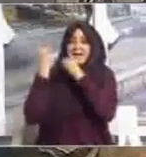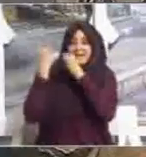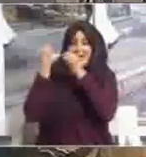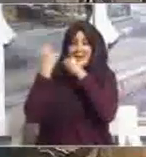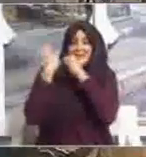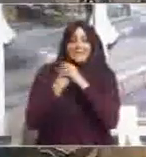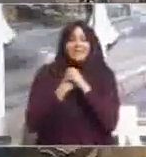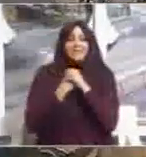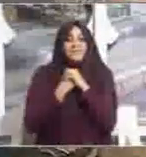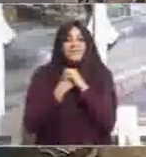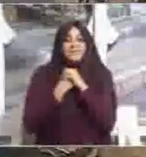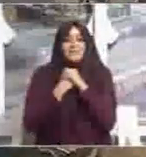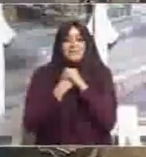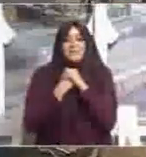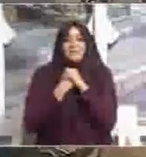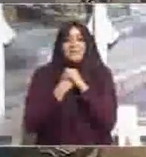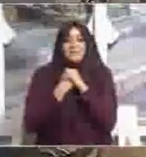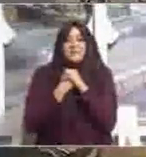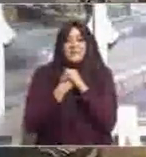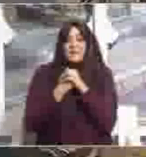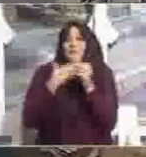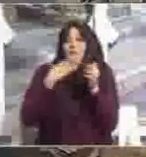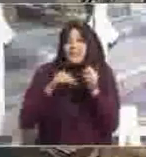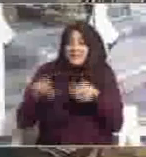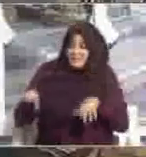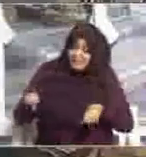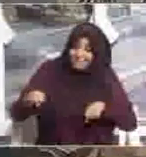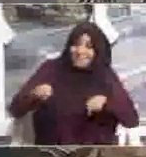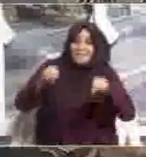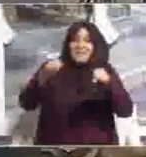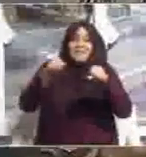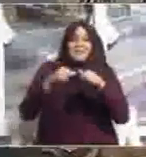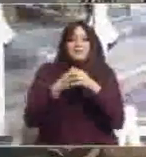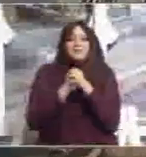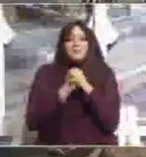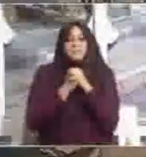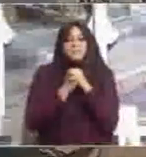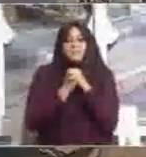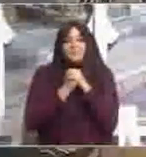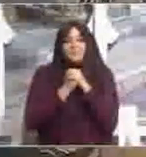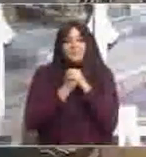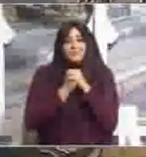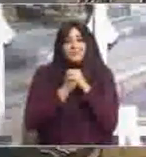هو يعني يجي ويدافع عليهم وياخذهم معاه.